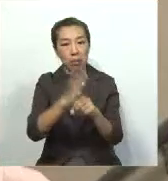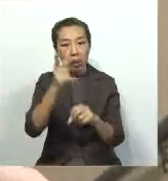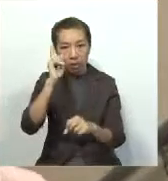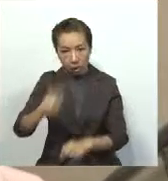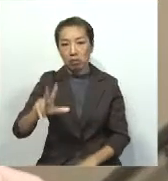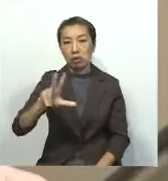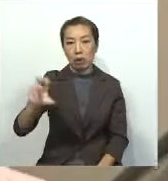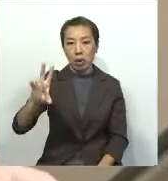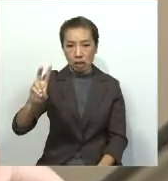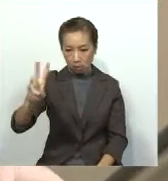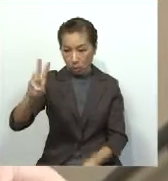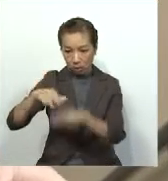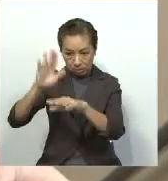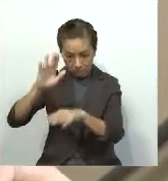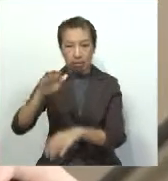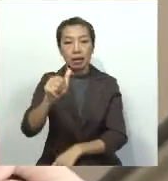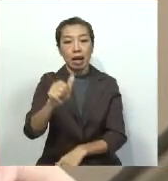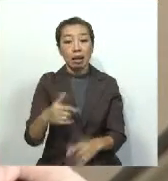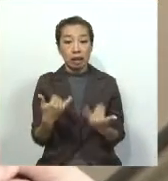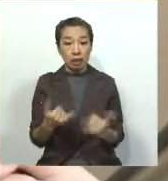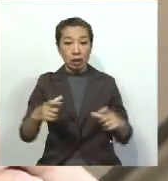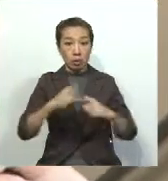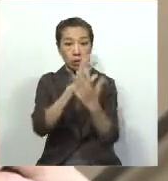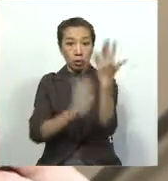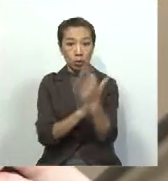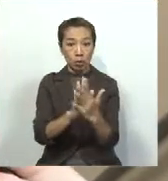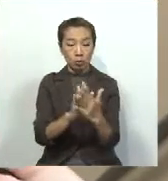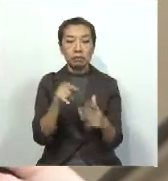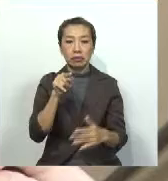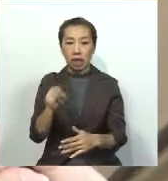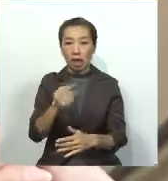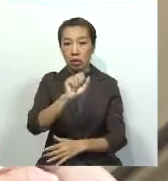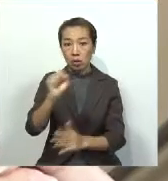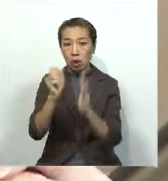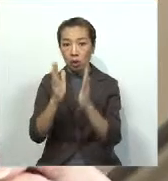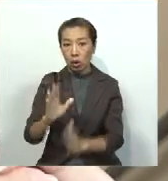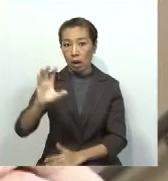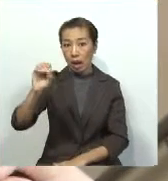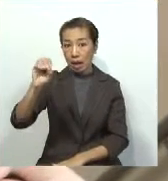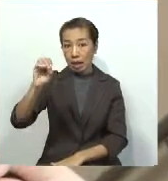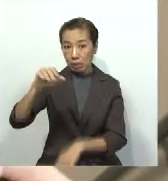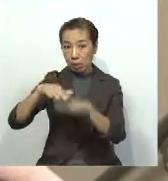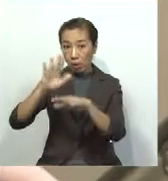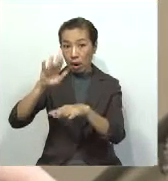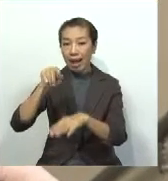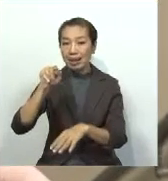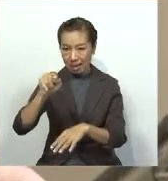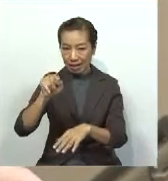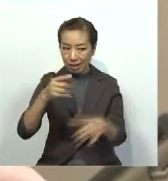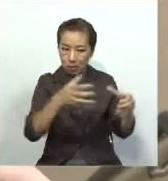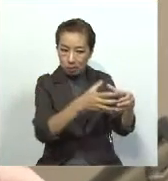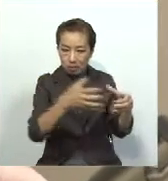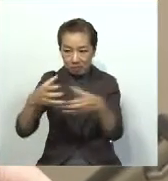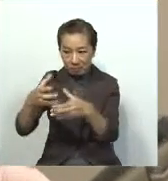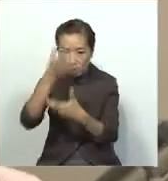ดังนั้นพรรคที่เป็นตัวแปรสำคัญอย่างภูมิใจไทยที่มีอยู่50กว่าเก้าอี้เนี่ยนะครับถูกจับตามองที่สุดเมื่อวานนี้ NBT ของเราได้สัมภา